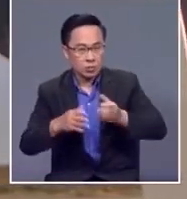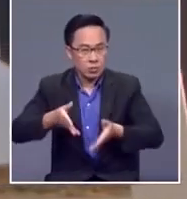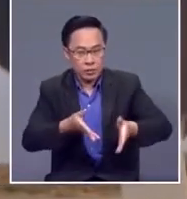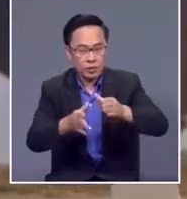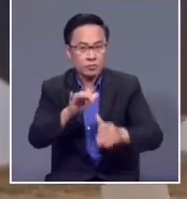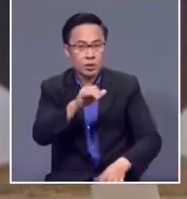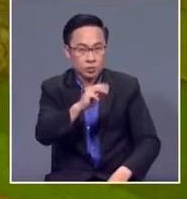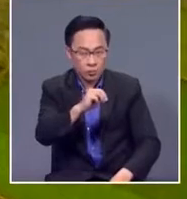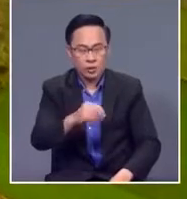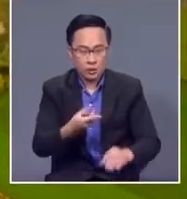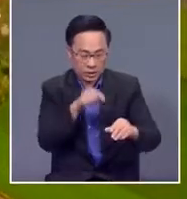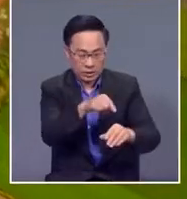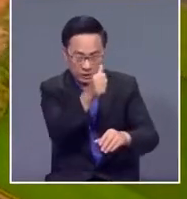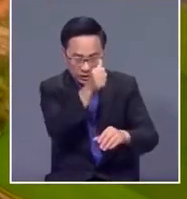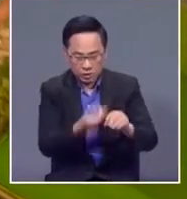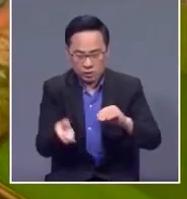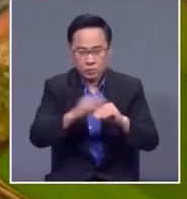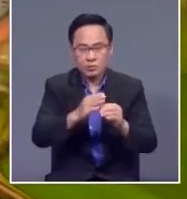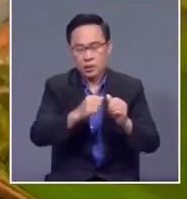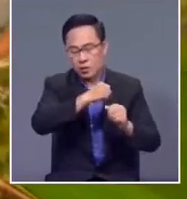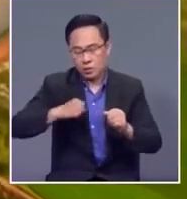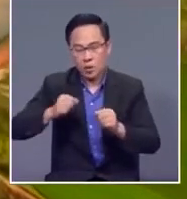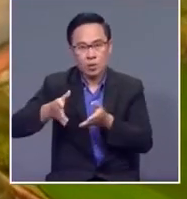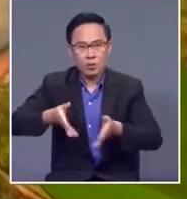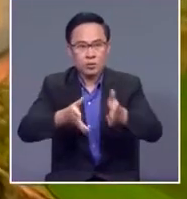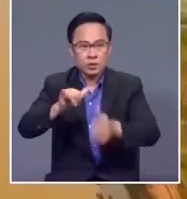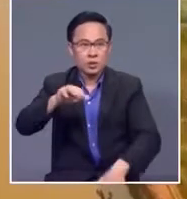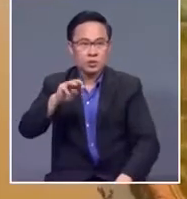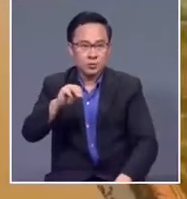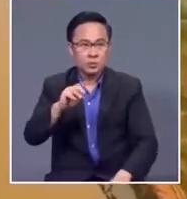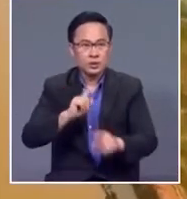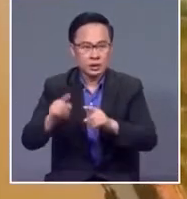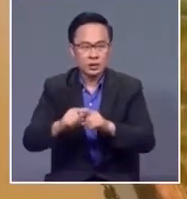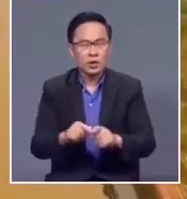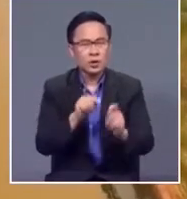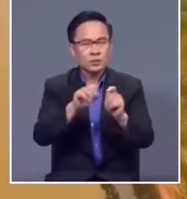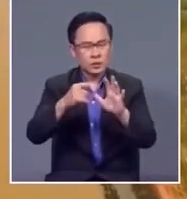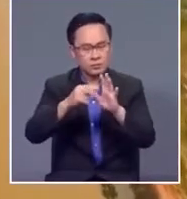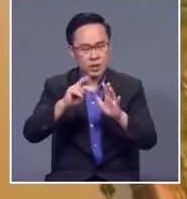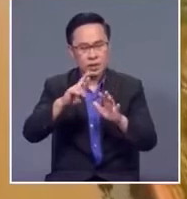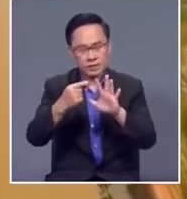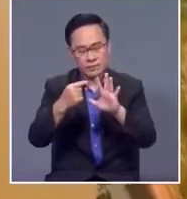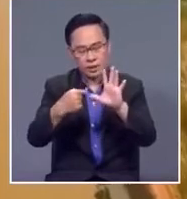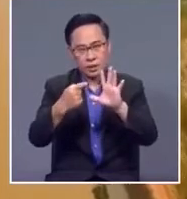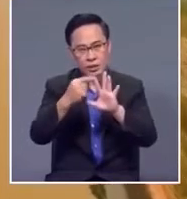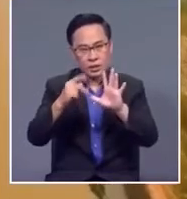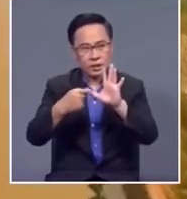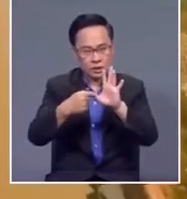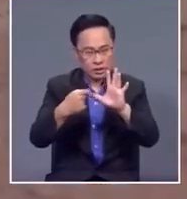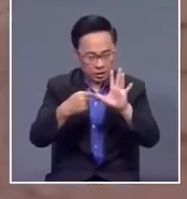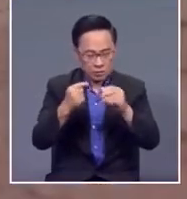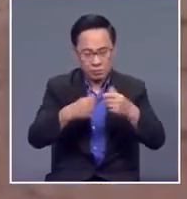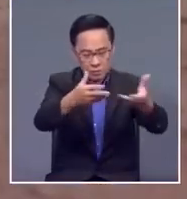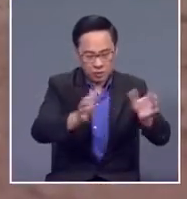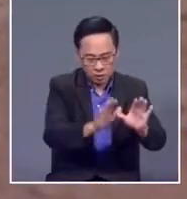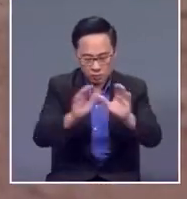ครับบึงระมานบึงตะเข่งและบึงขี้แร้งนี่ของอำเภอบางระกำนะครับก็เป็นบึงขนาดใหญ่ขณะนี้โครง